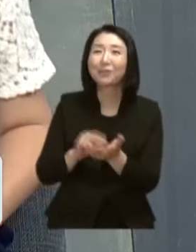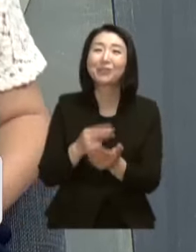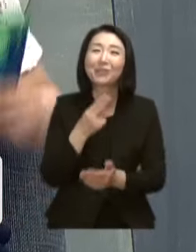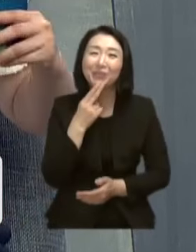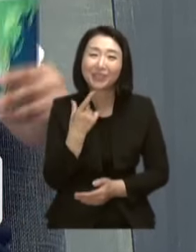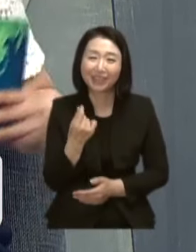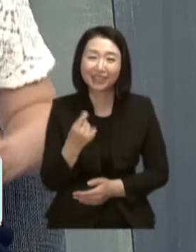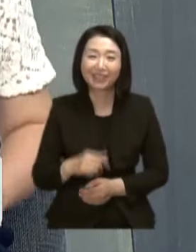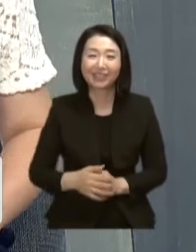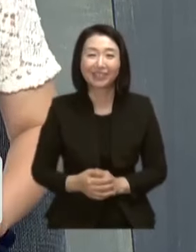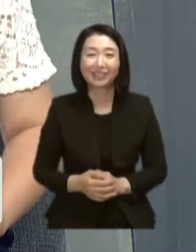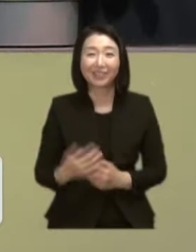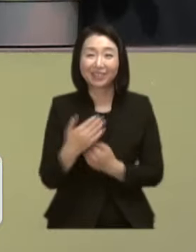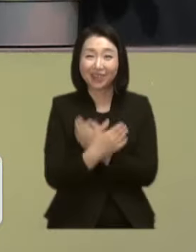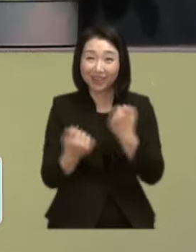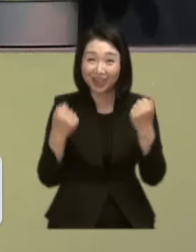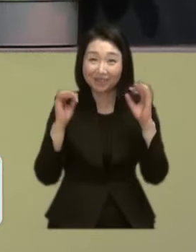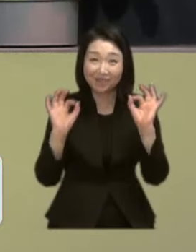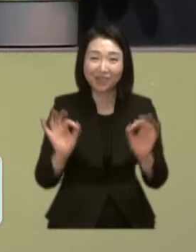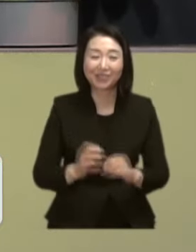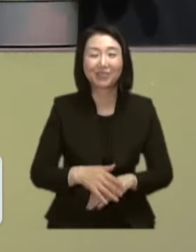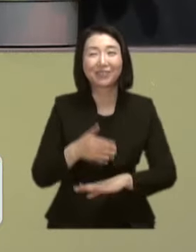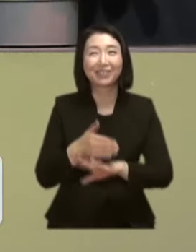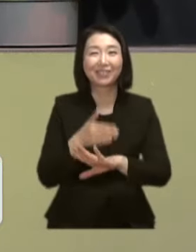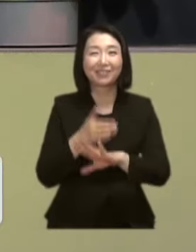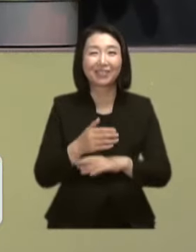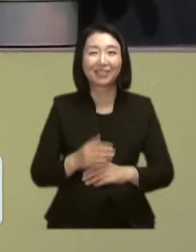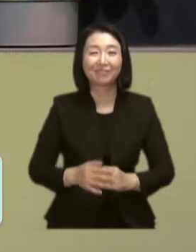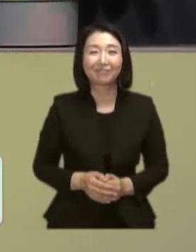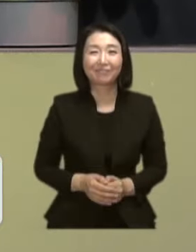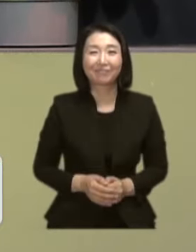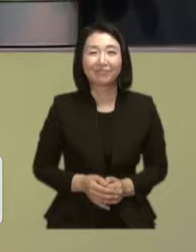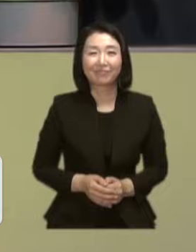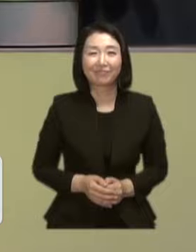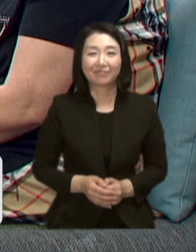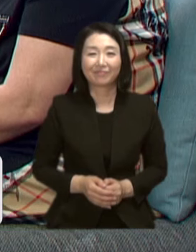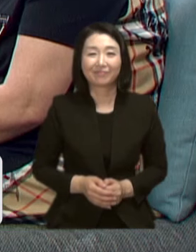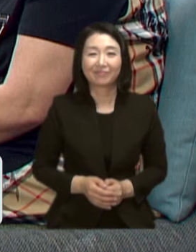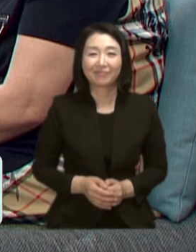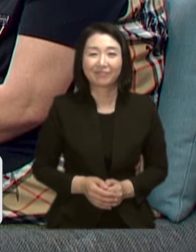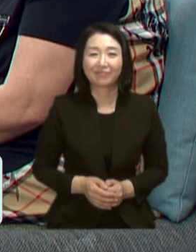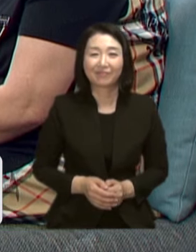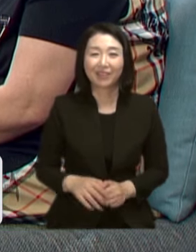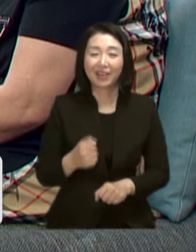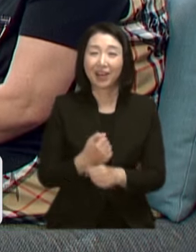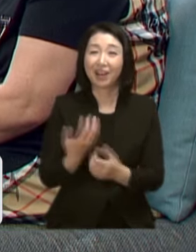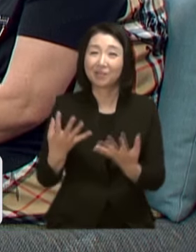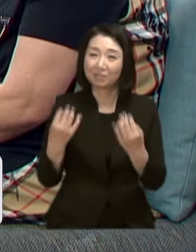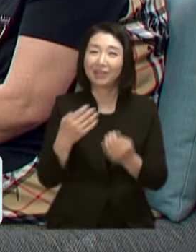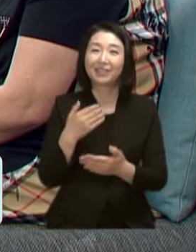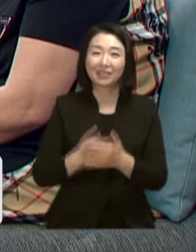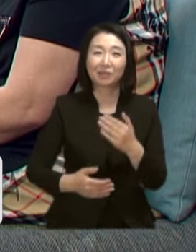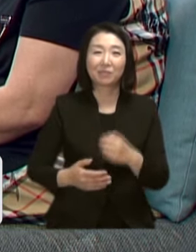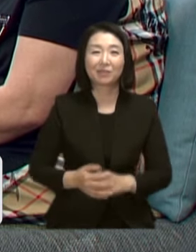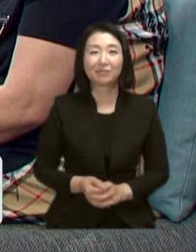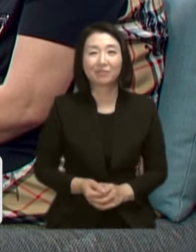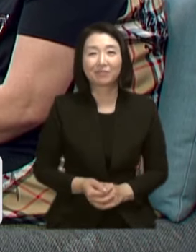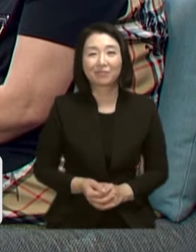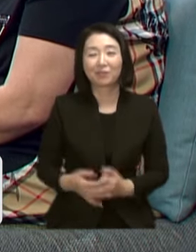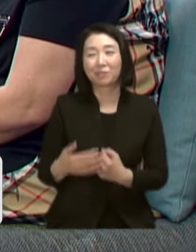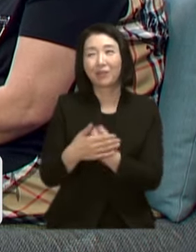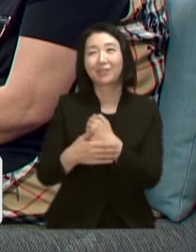아무 문제 없습니다. 너무 건강해 보이셔서 그러니까. 진짜 너무 감사합니다. 아직 제가 할 일이 많은 것 같아요. 진짜 너무